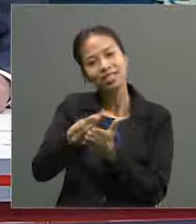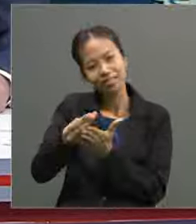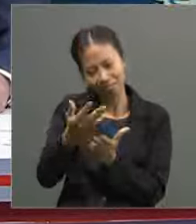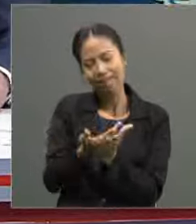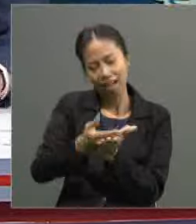โอนนะเออ